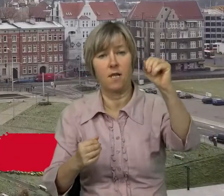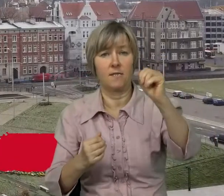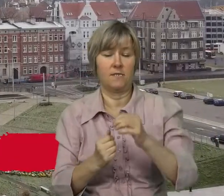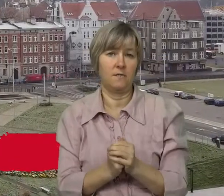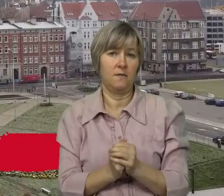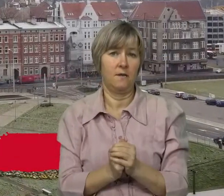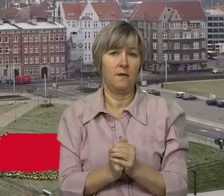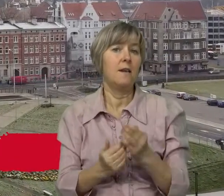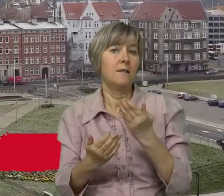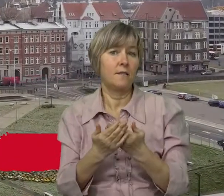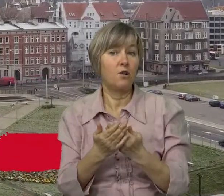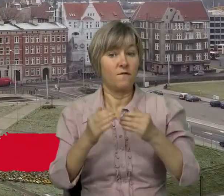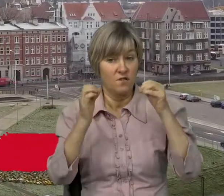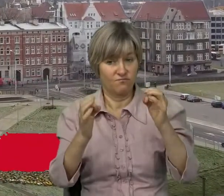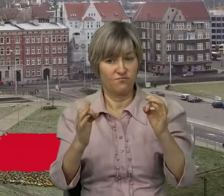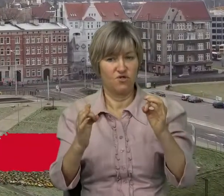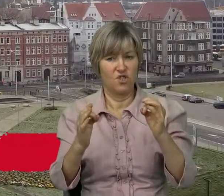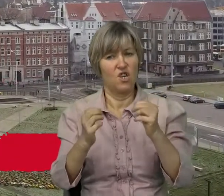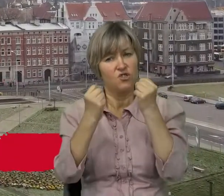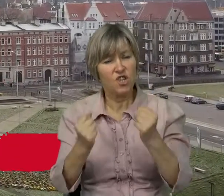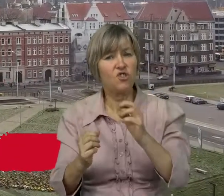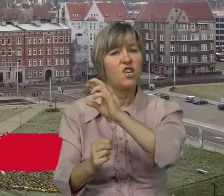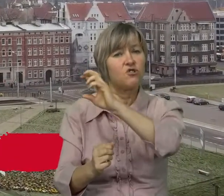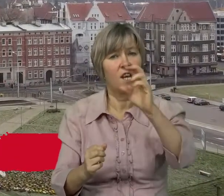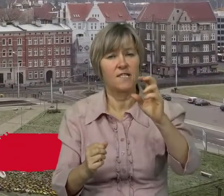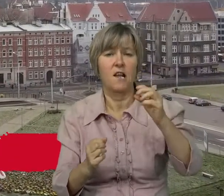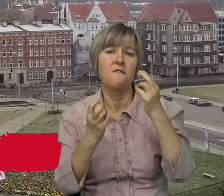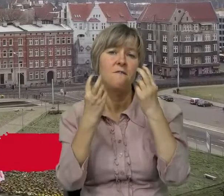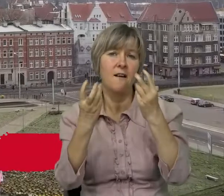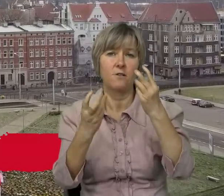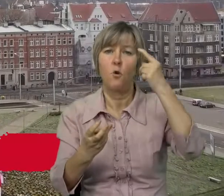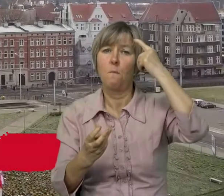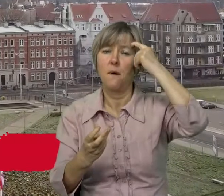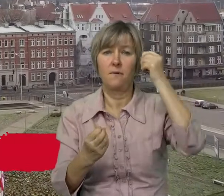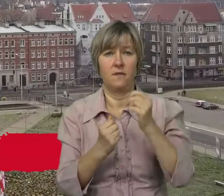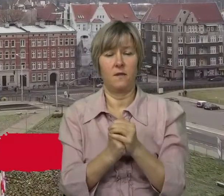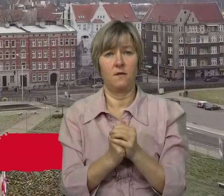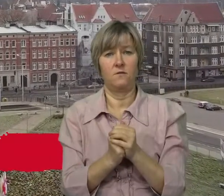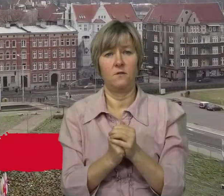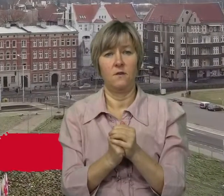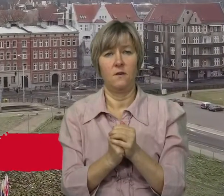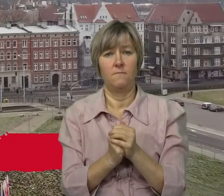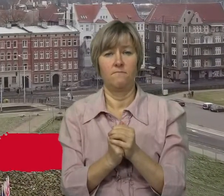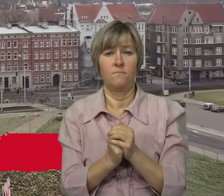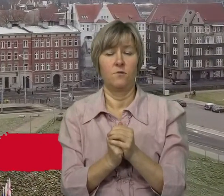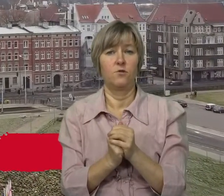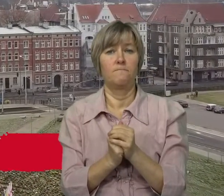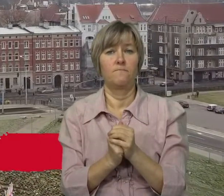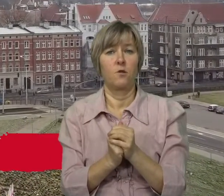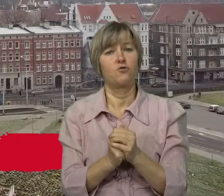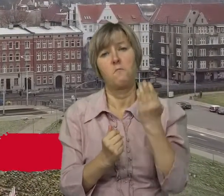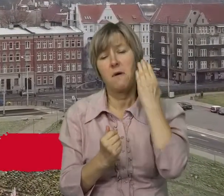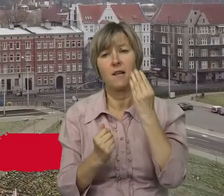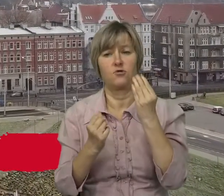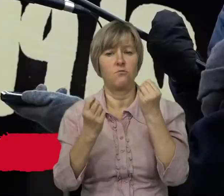w tych trudnych czasach warto upamiętniać i pamiętać. To będą bardzo trudne obchody,